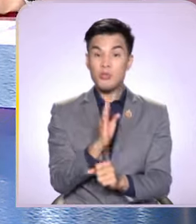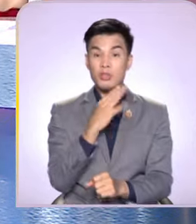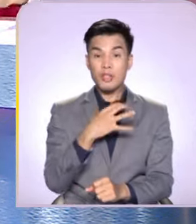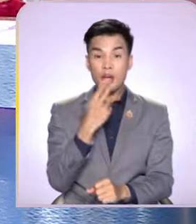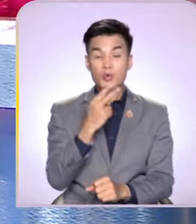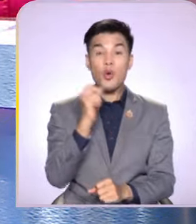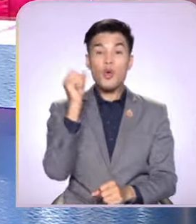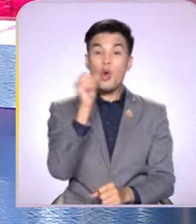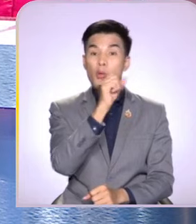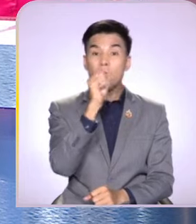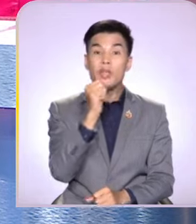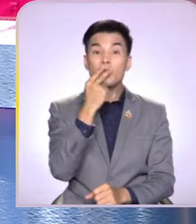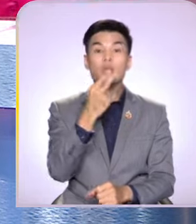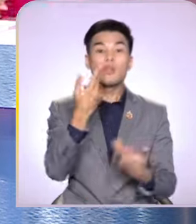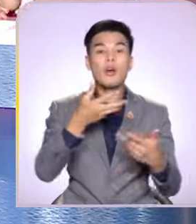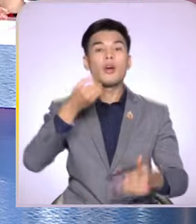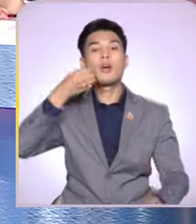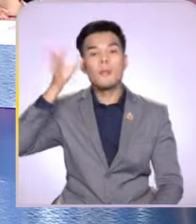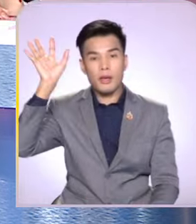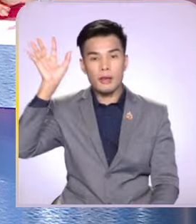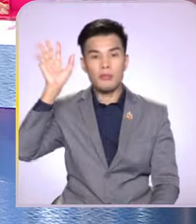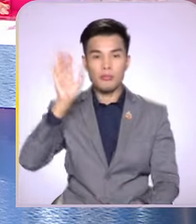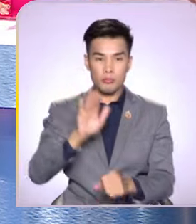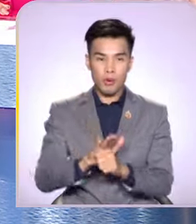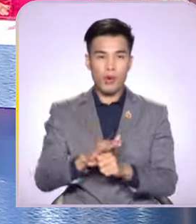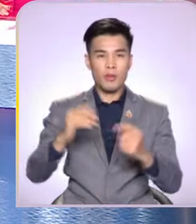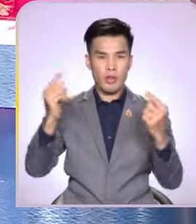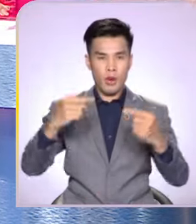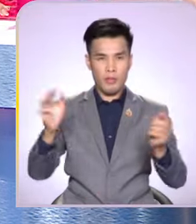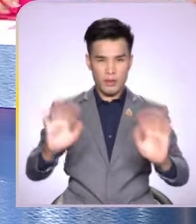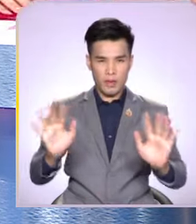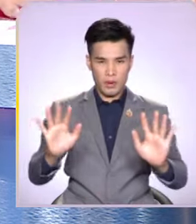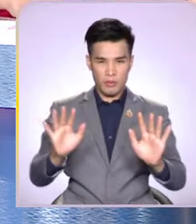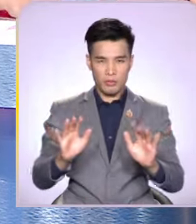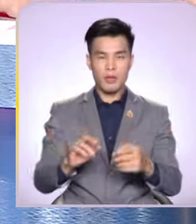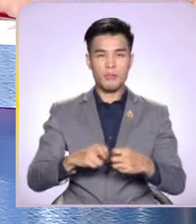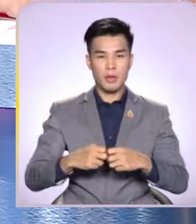จะดูรถแห่ก็ดูเสร็จแล้วก็กลับบ้านกันไปไม่ต้องไปมีเรื่องกันแบบนี้คนอื่นเขาเดือดร้อน